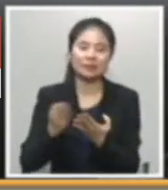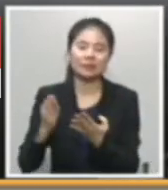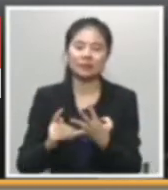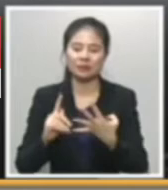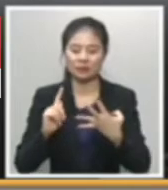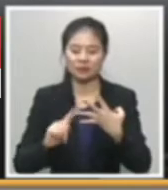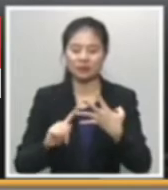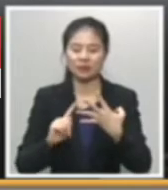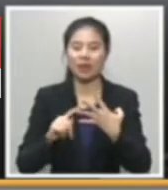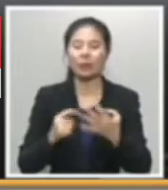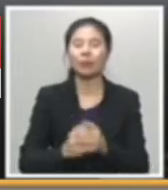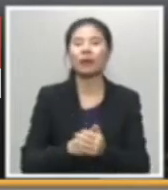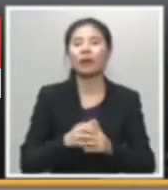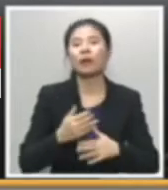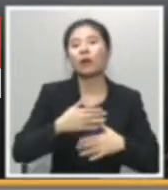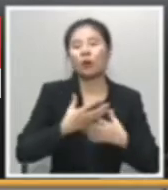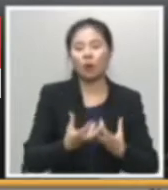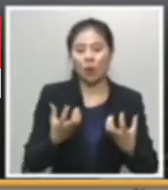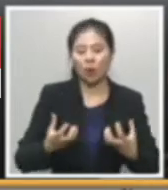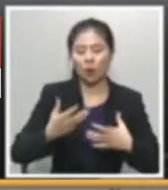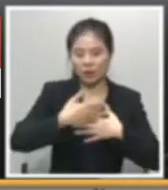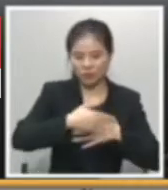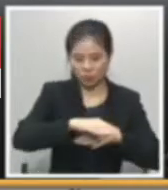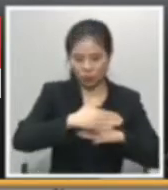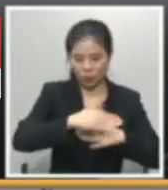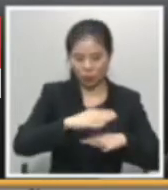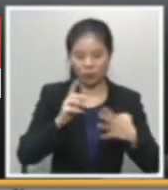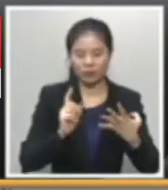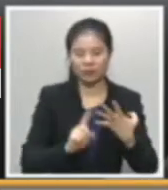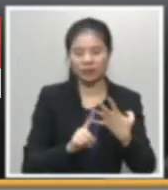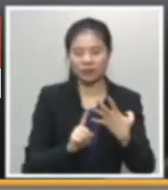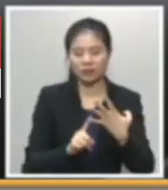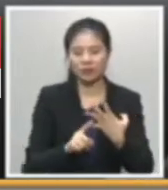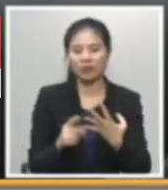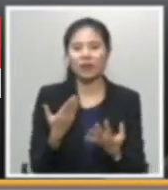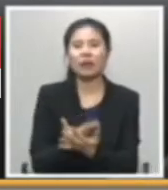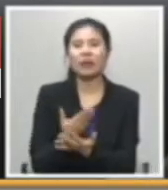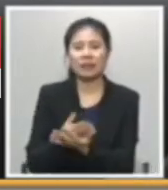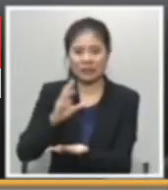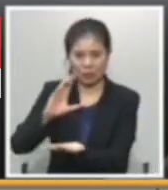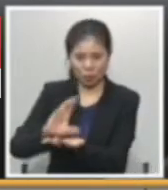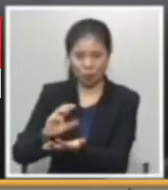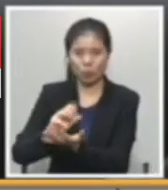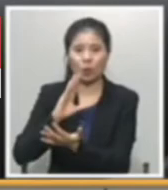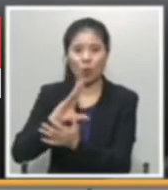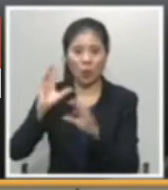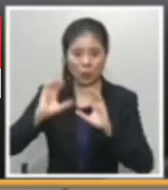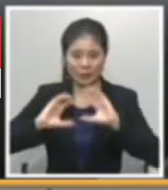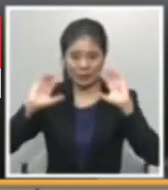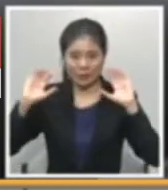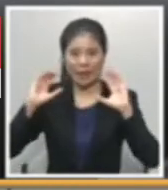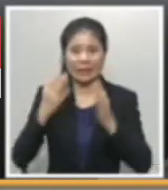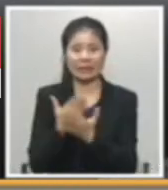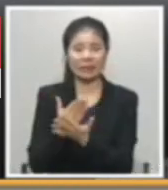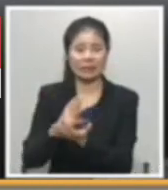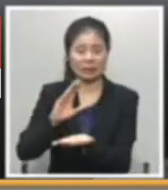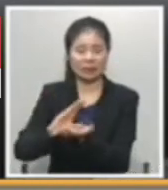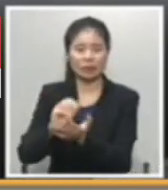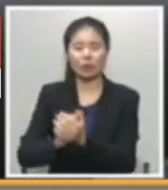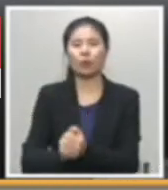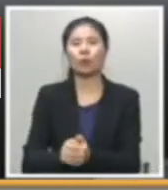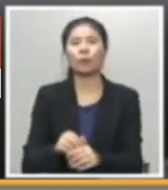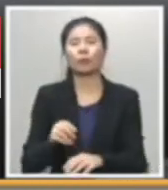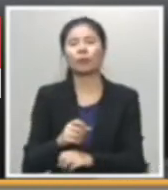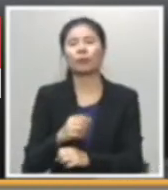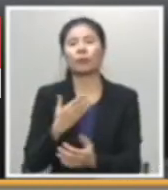คือการส่งออกและ4คือการลงทุนและค่าใช้จ่ายของภาครัฐนั่นก็คืองบประมาณนั่นเองนะฮะซึ่ง